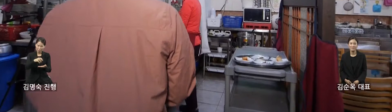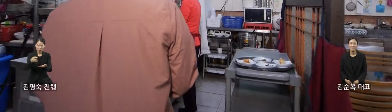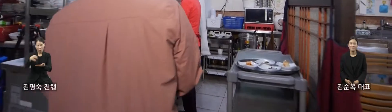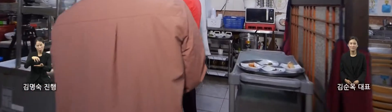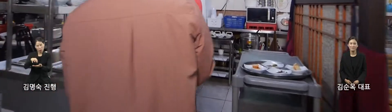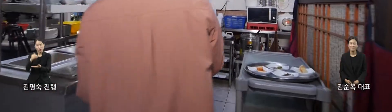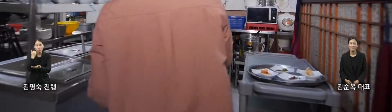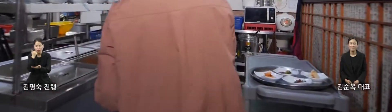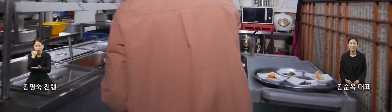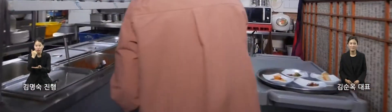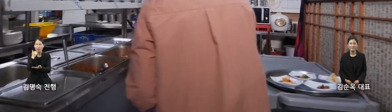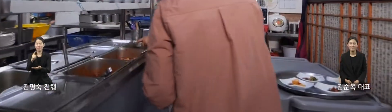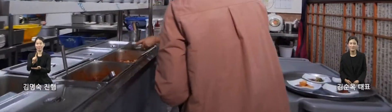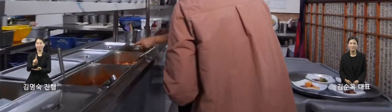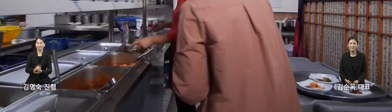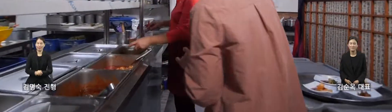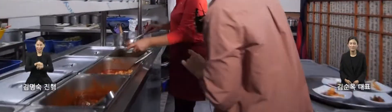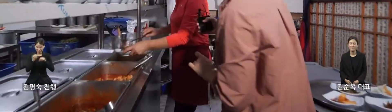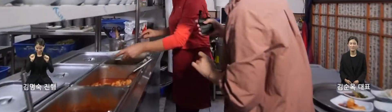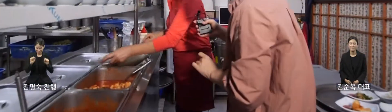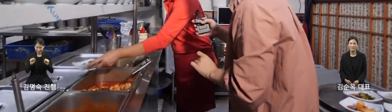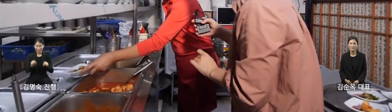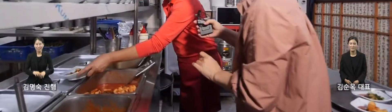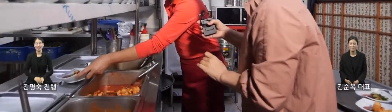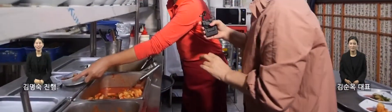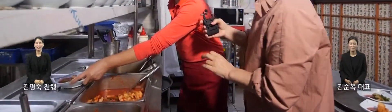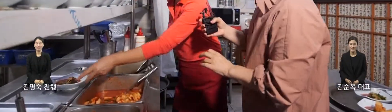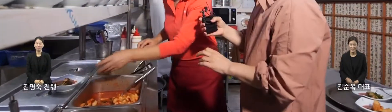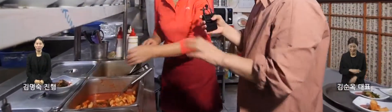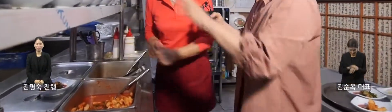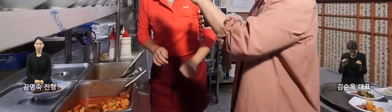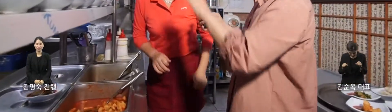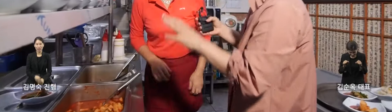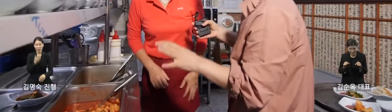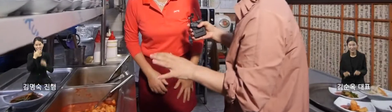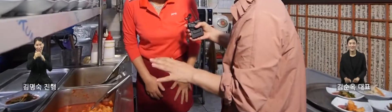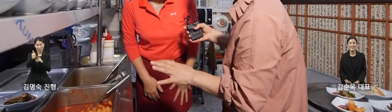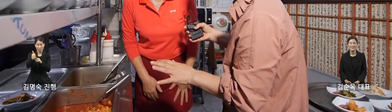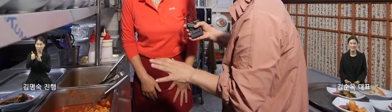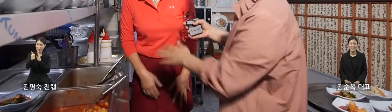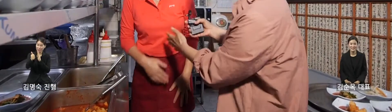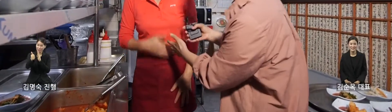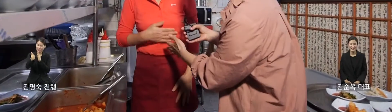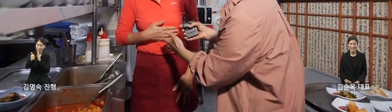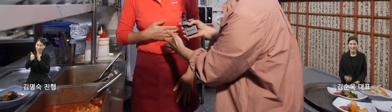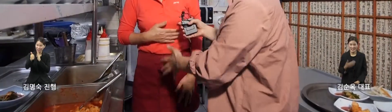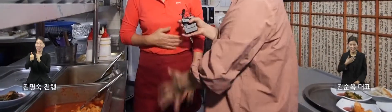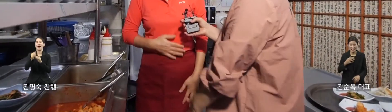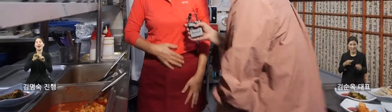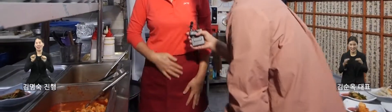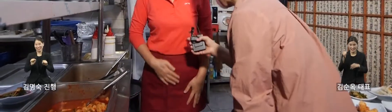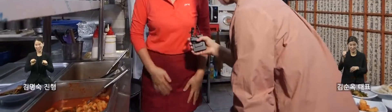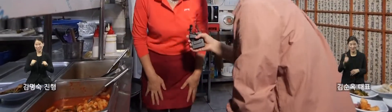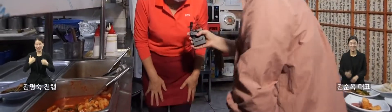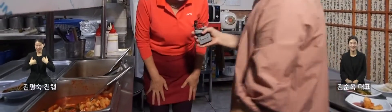담고 계시는 분이 계세요. 안녕하세요. 네, 안녕하세요. 혹시 사장님이 어디 네, 계신? 네. 아, 사장님이세요? 네, 네.